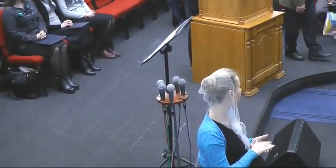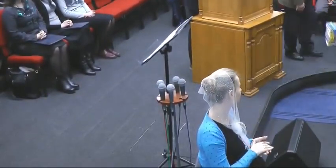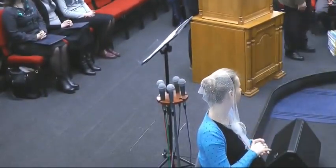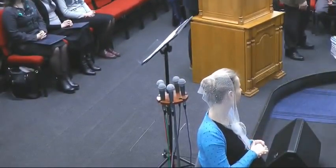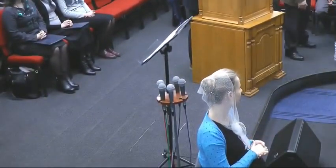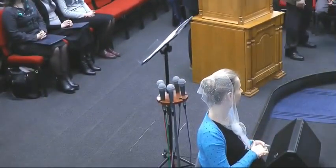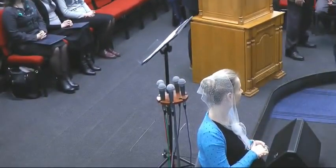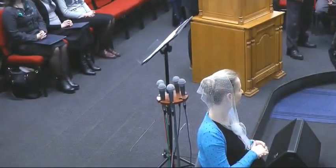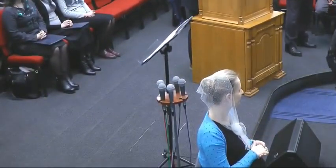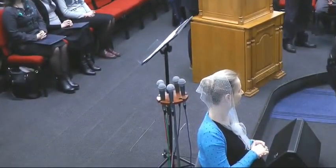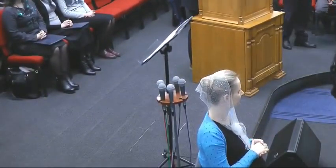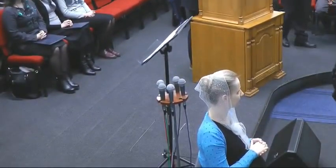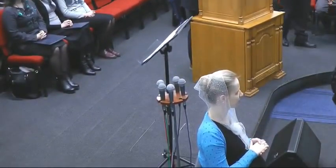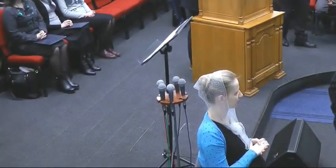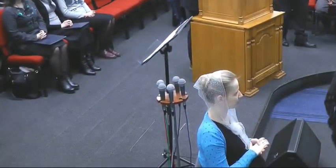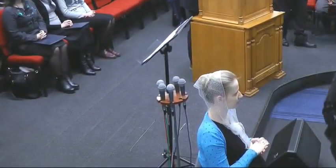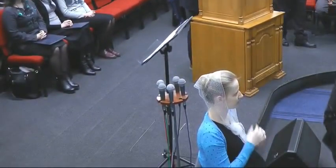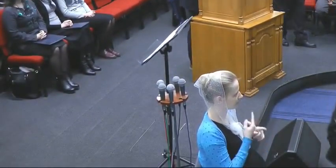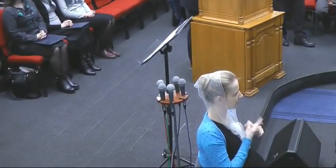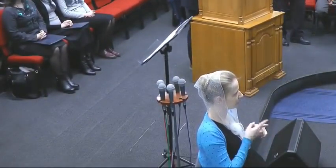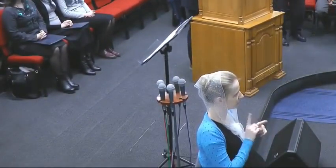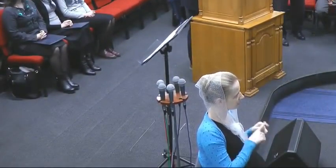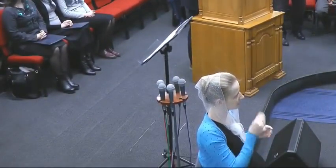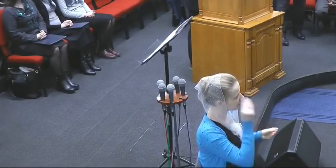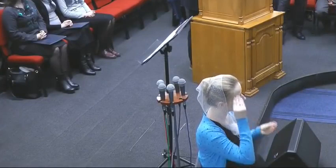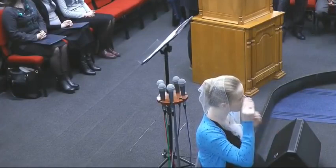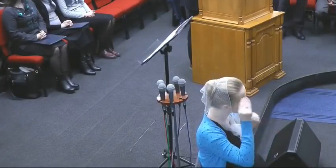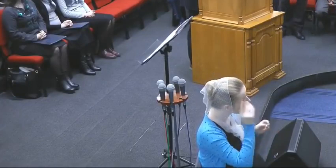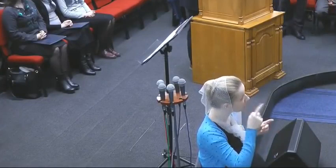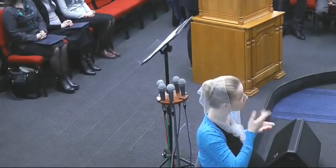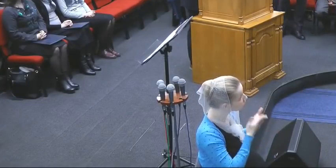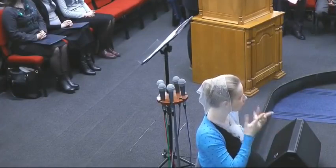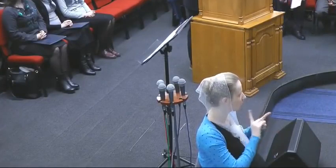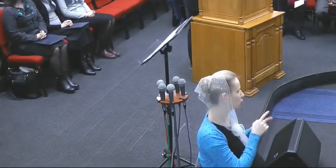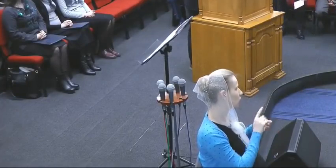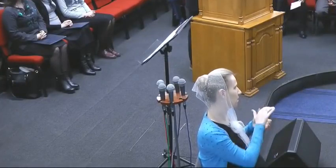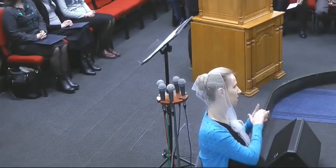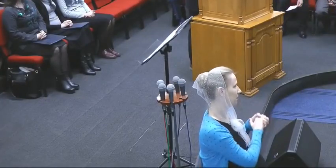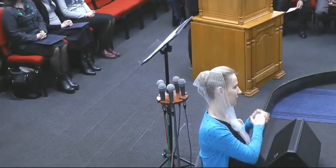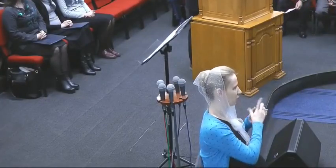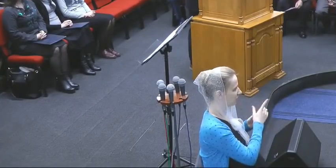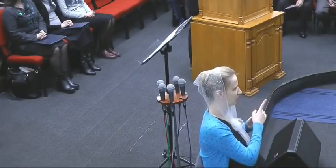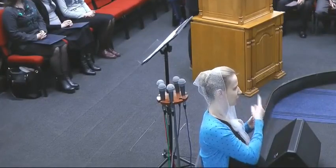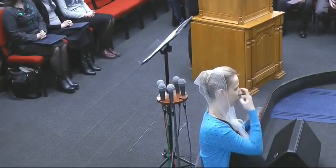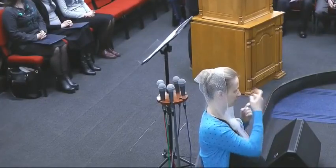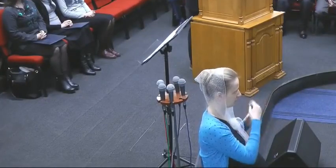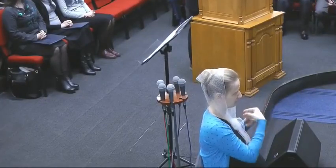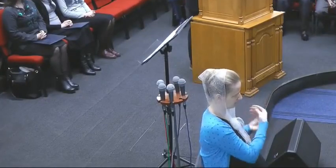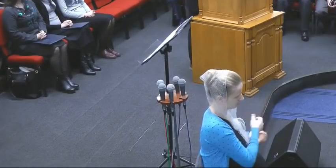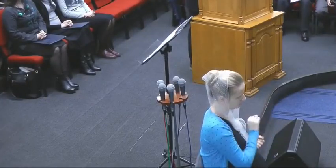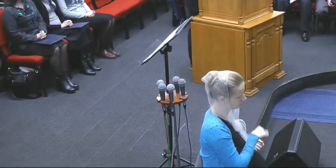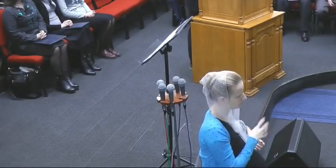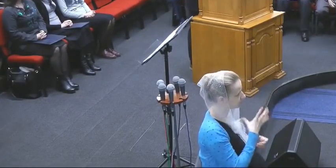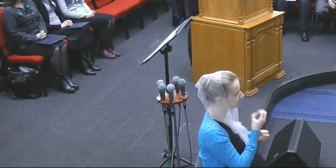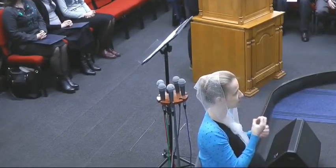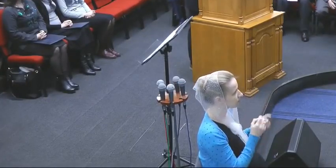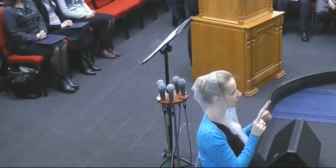цими думками можна ділитись біблійним товариством. І ще є коротеньке відео, як такий особливий